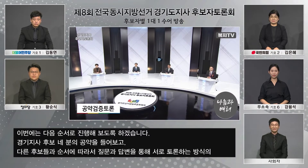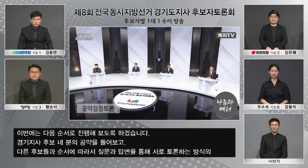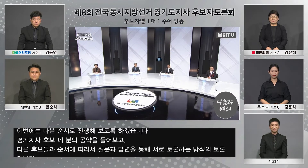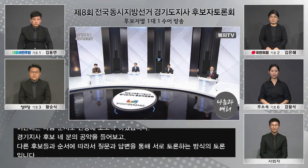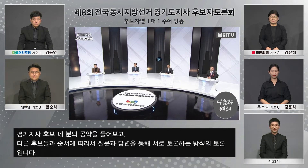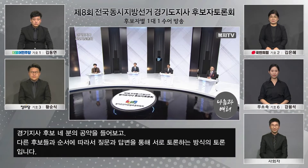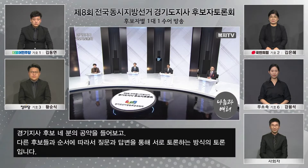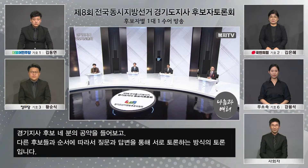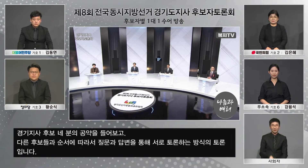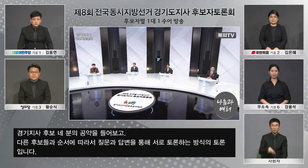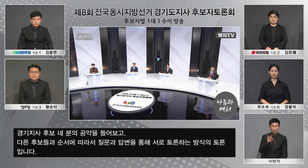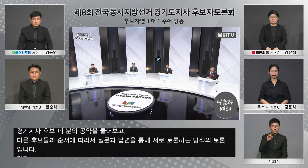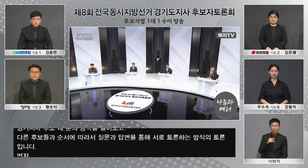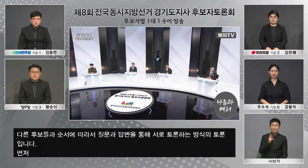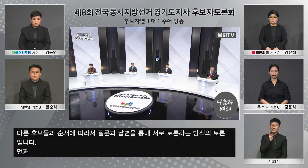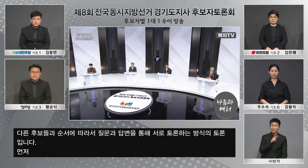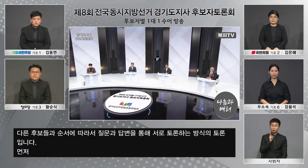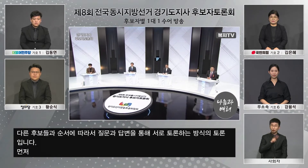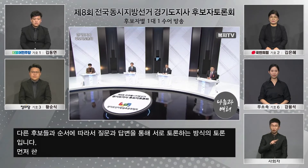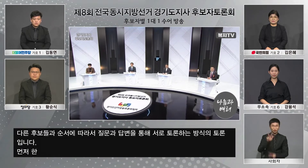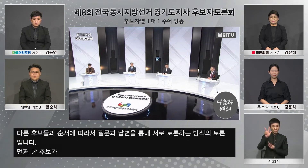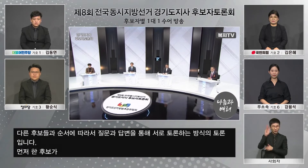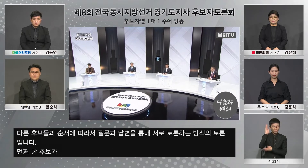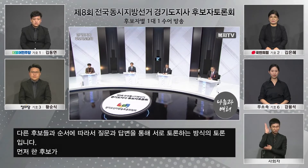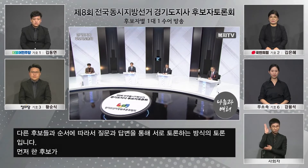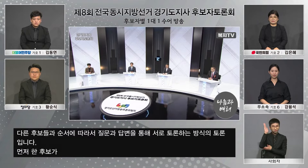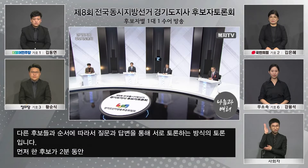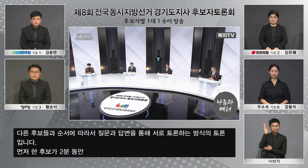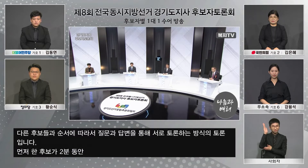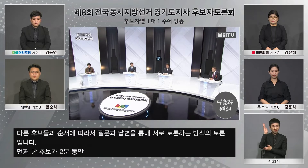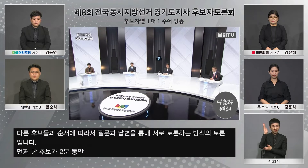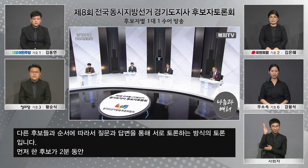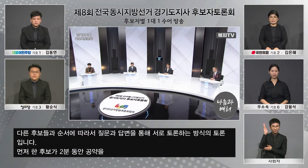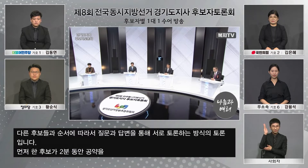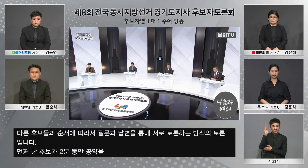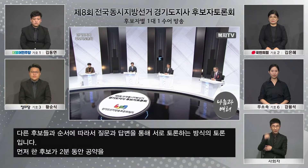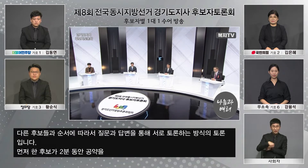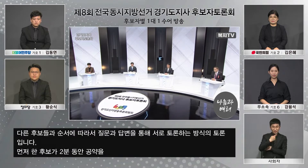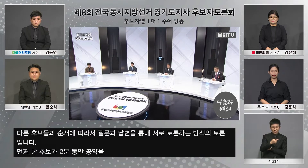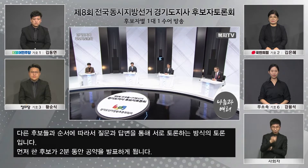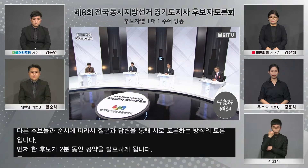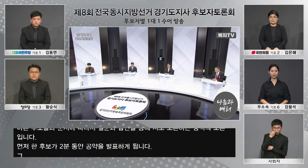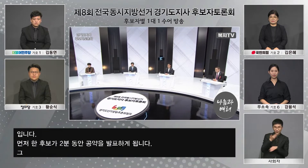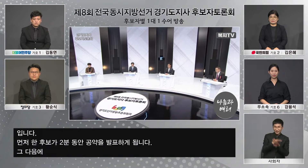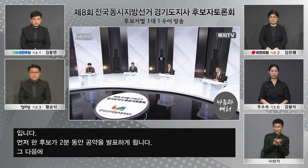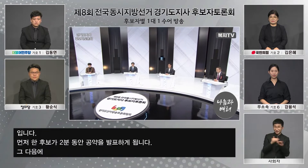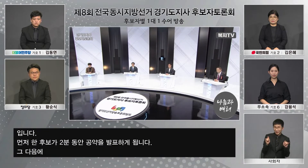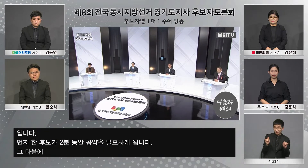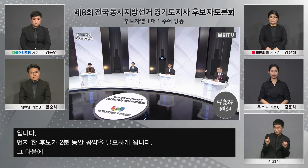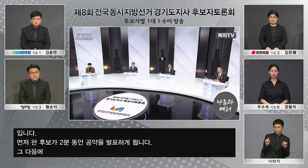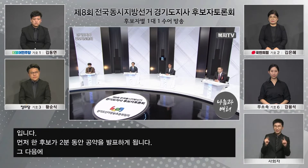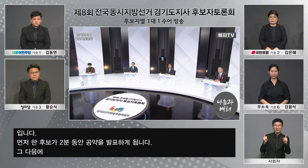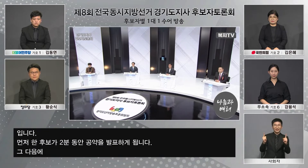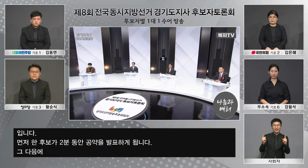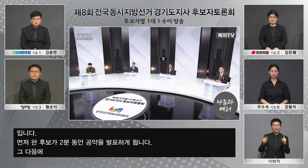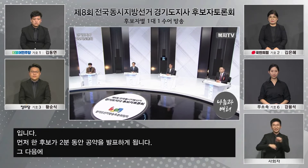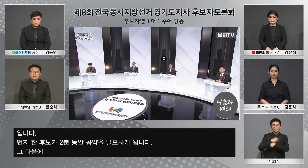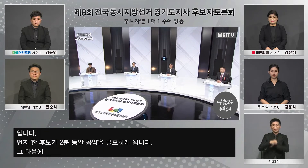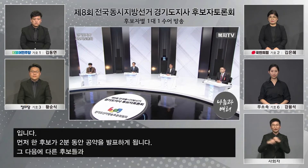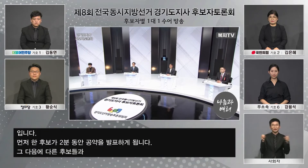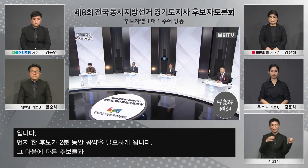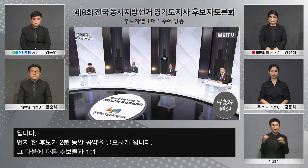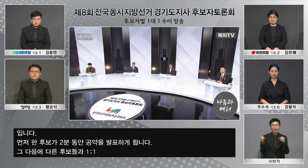한 후보가 2분 동안 공약을 발표하게 됩니다. 그 다음에 다른 후보들과 1대1 자유토론을